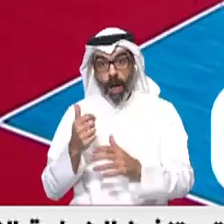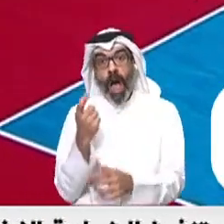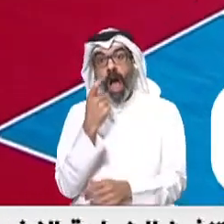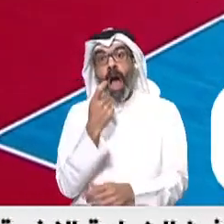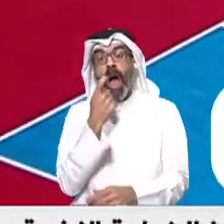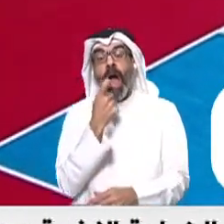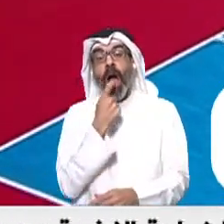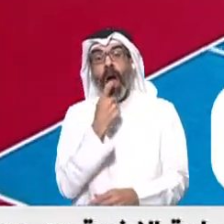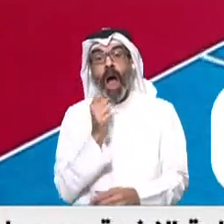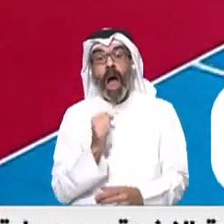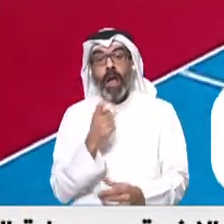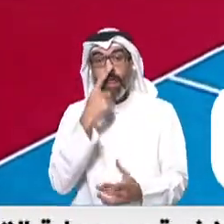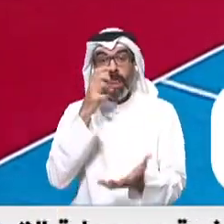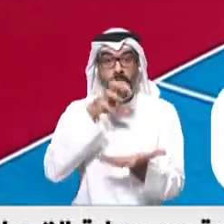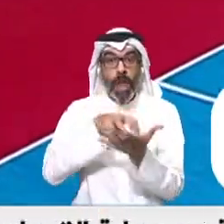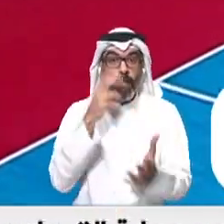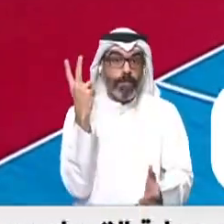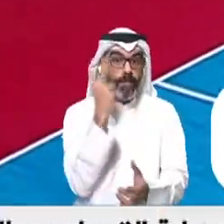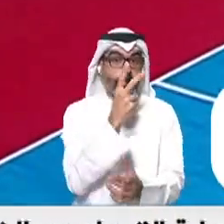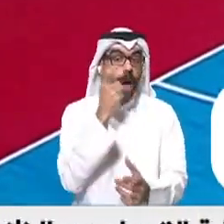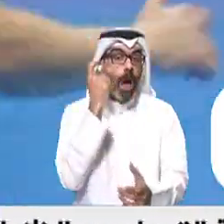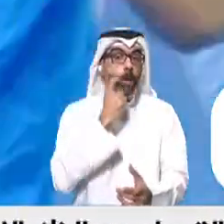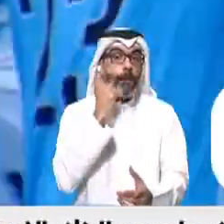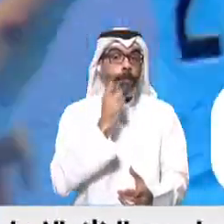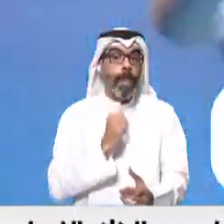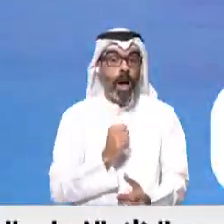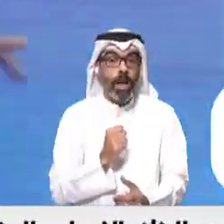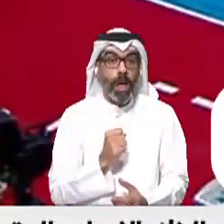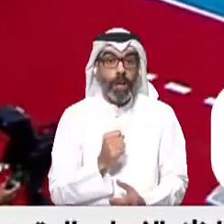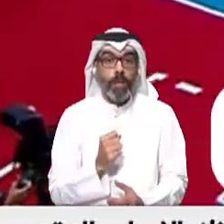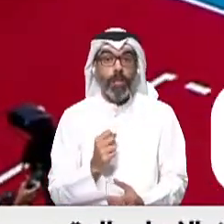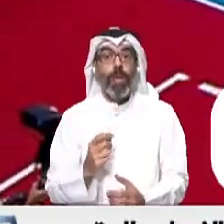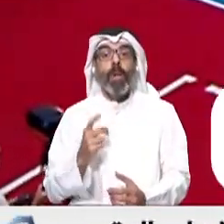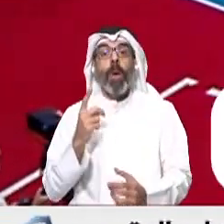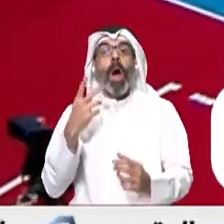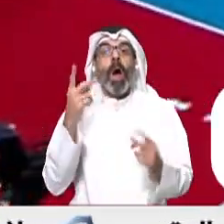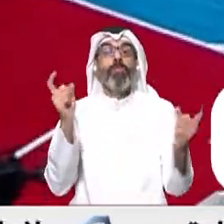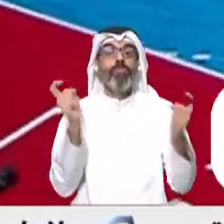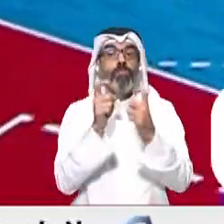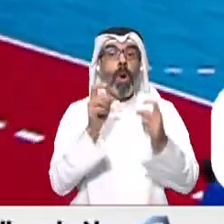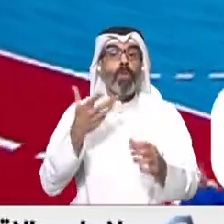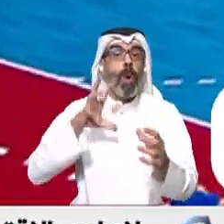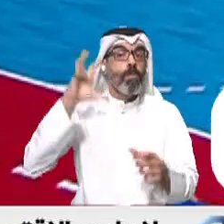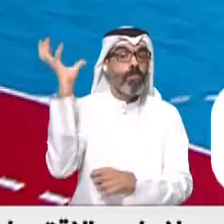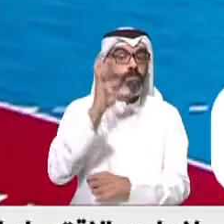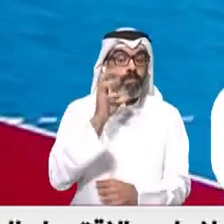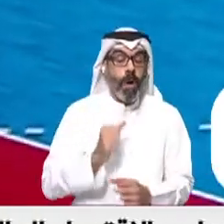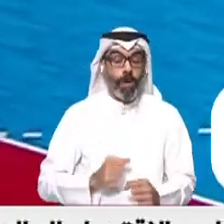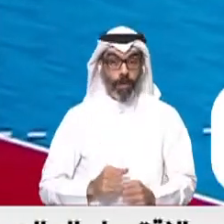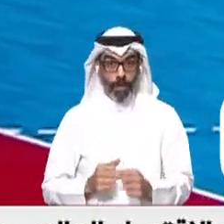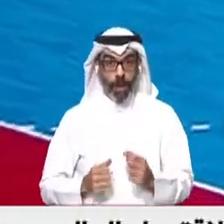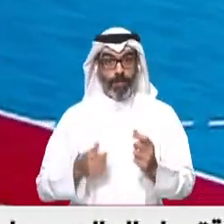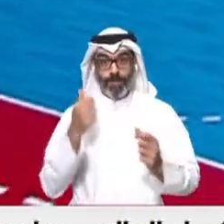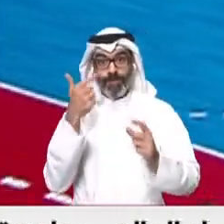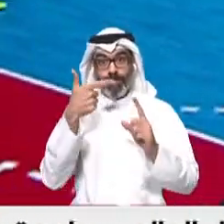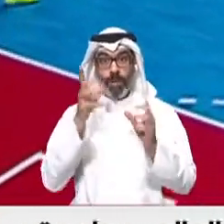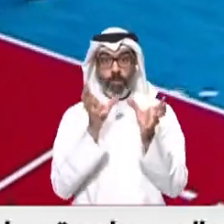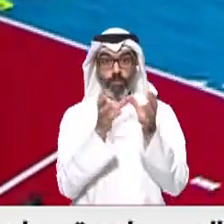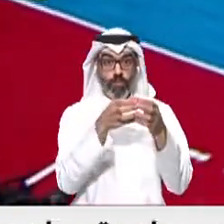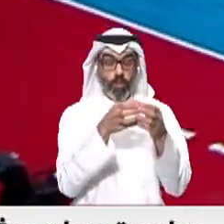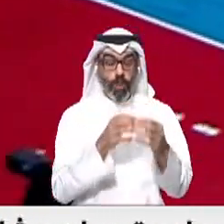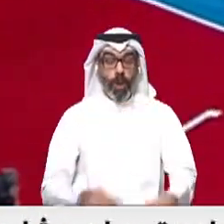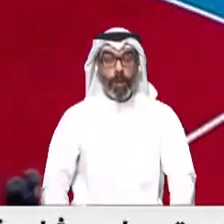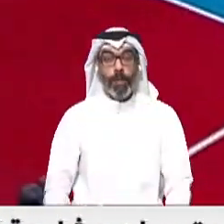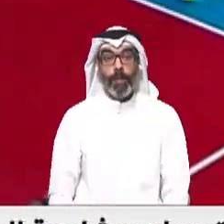شقيقه مليح الاماراتي ب 35 هدفا مقابل 23 وذلك ضمن منافسات المجموعه الثانيه n